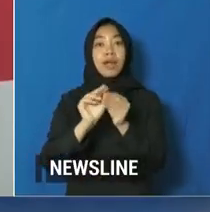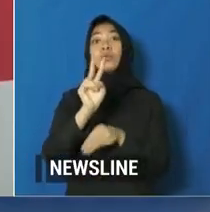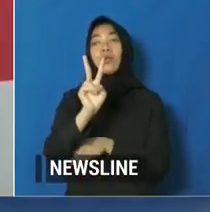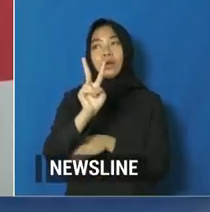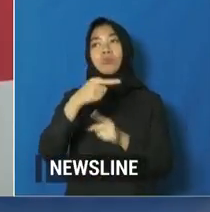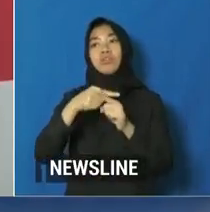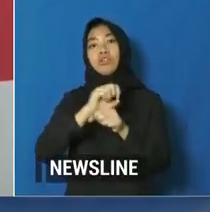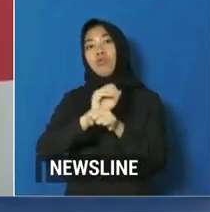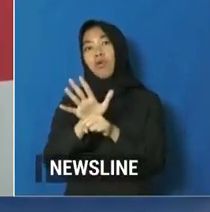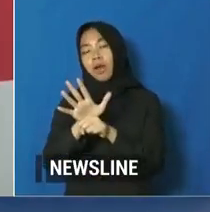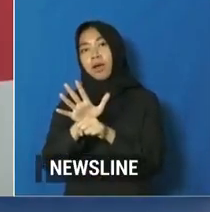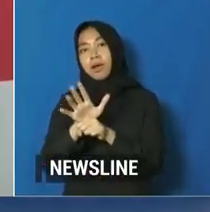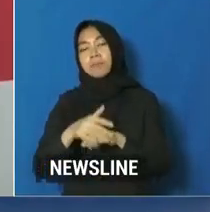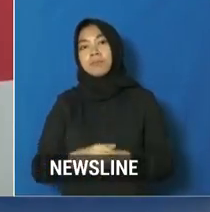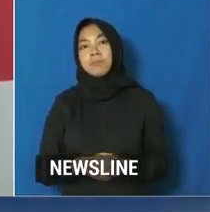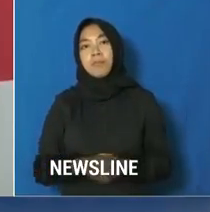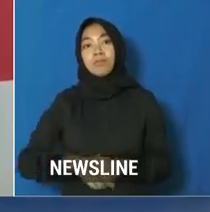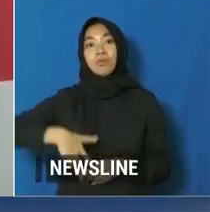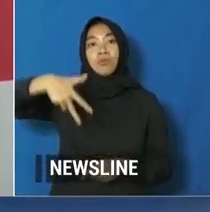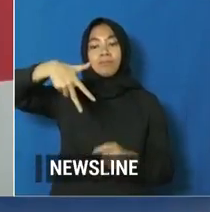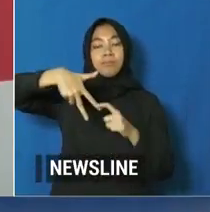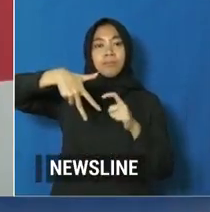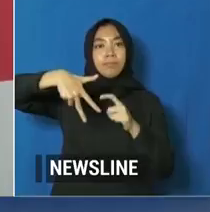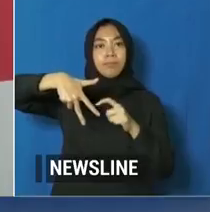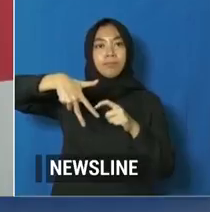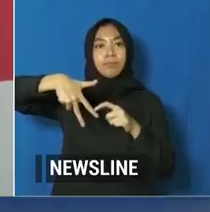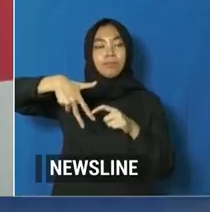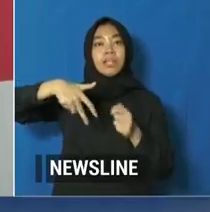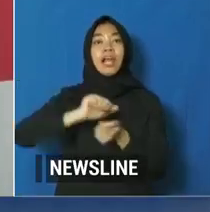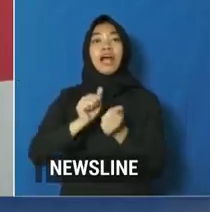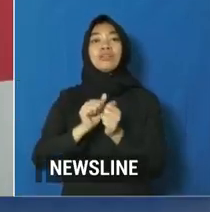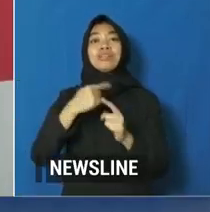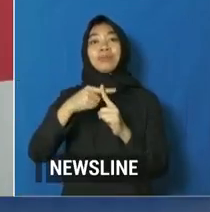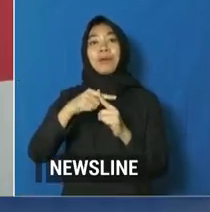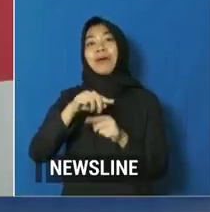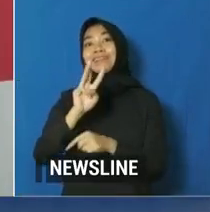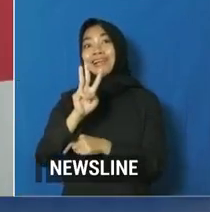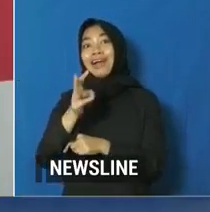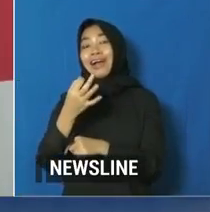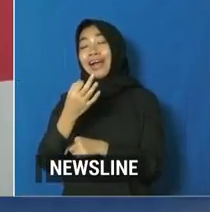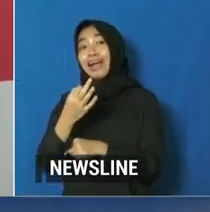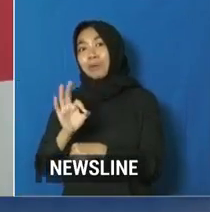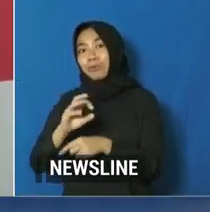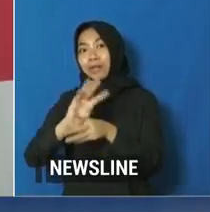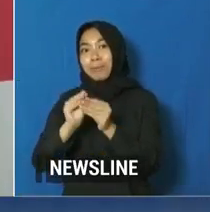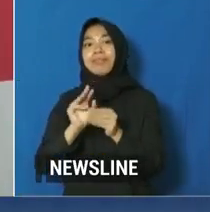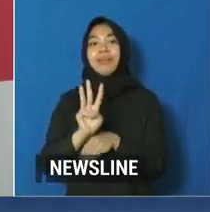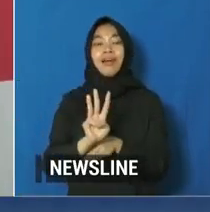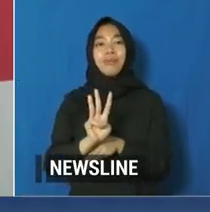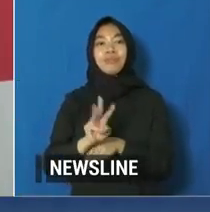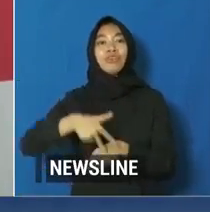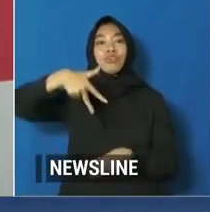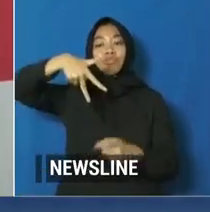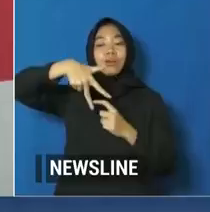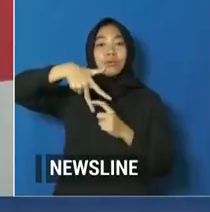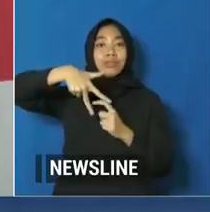2. Sulawesi Tenggara ada 3 kasus baru, sehingga akumulasi jadi 3. Sulawesi